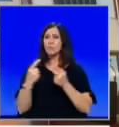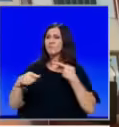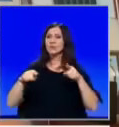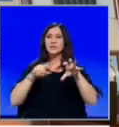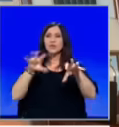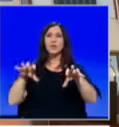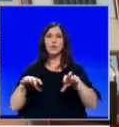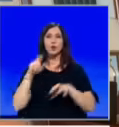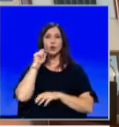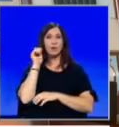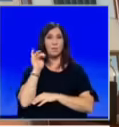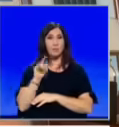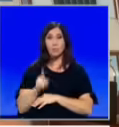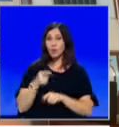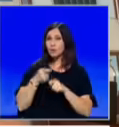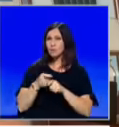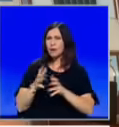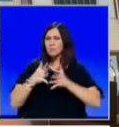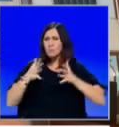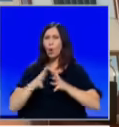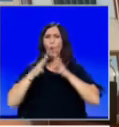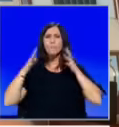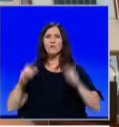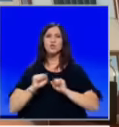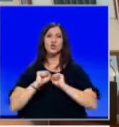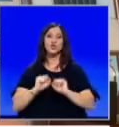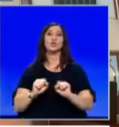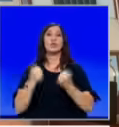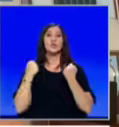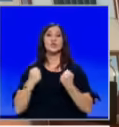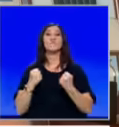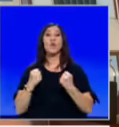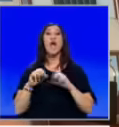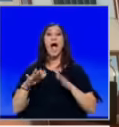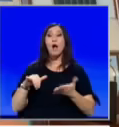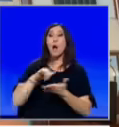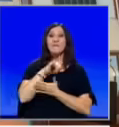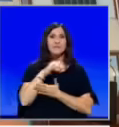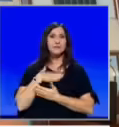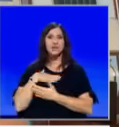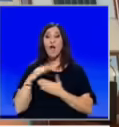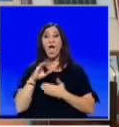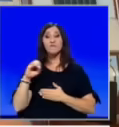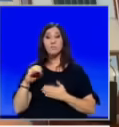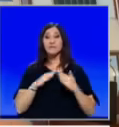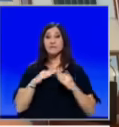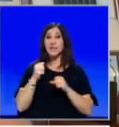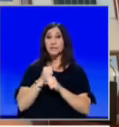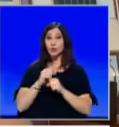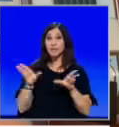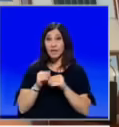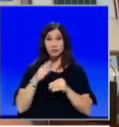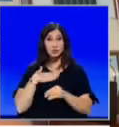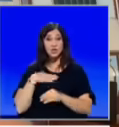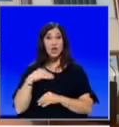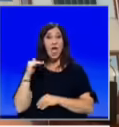различни региони на Украина бихме могли да направим много повече за защита на живота, ако авиацията на нашите европейски съседи работи заедно с